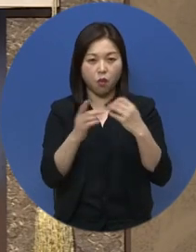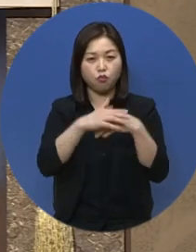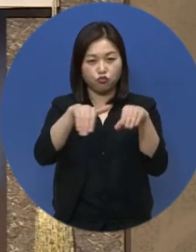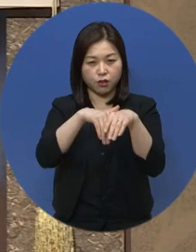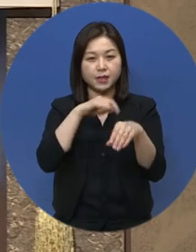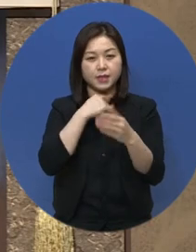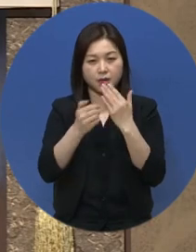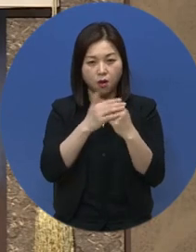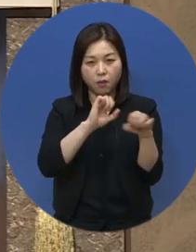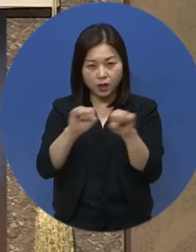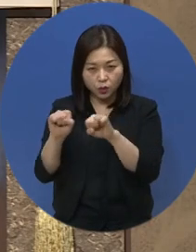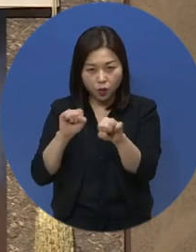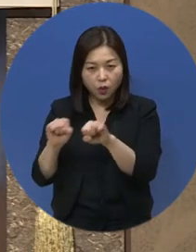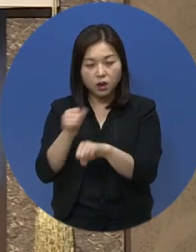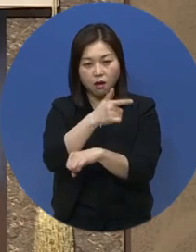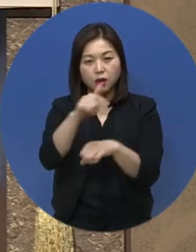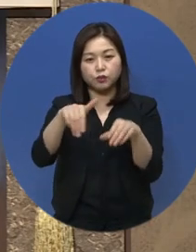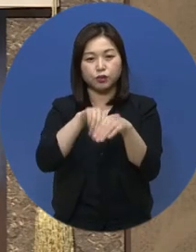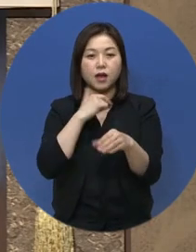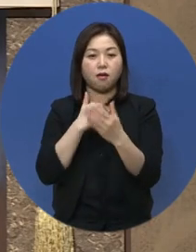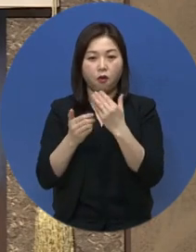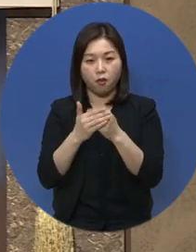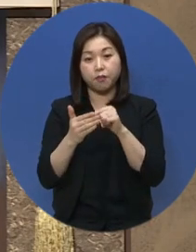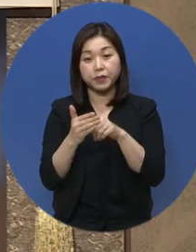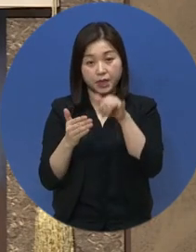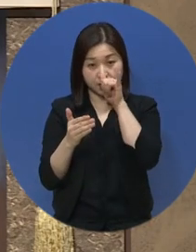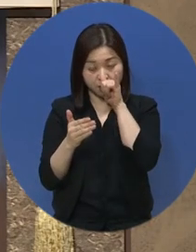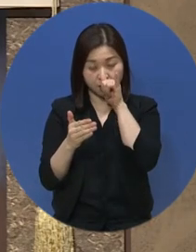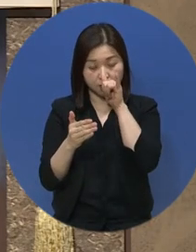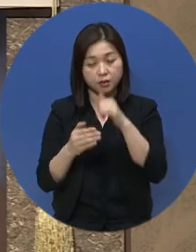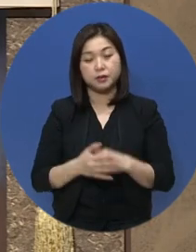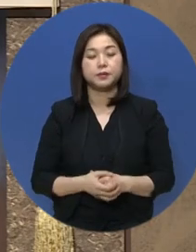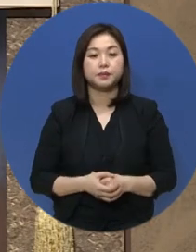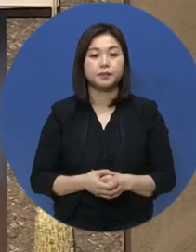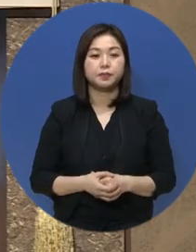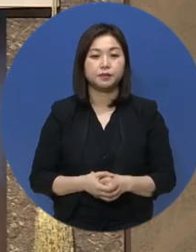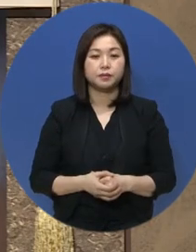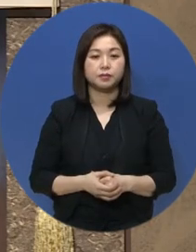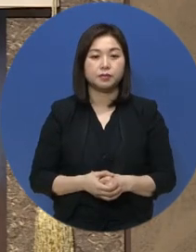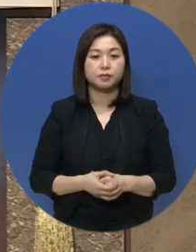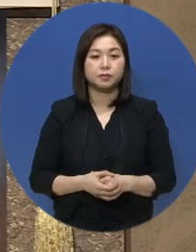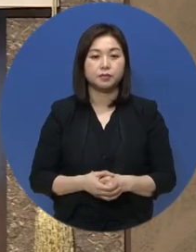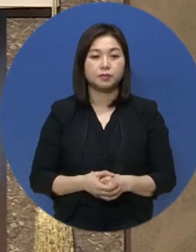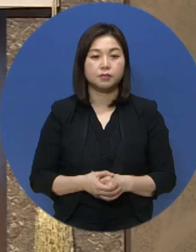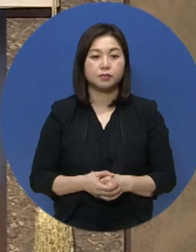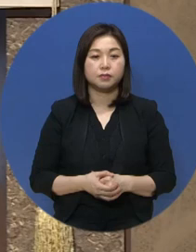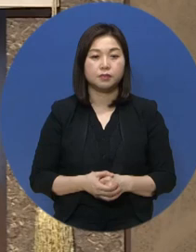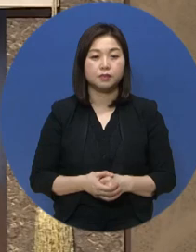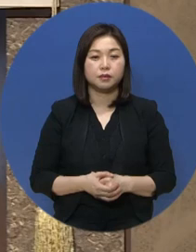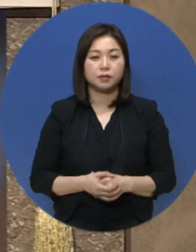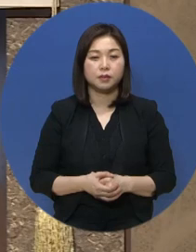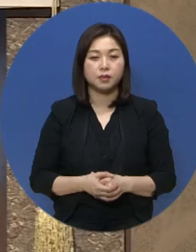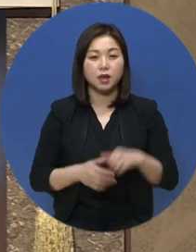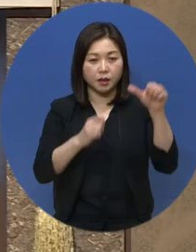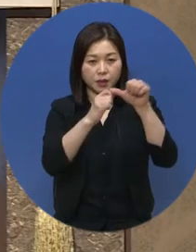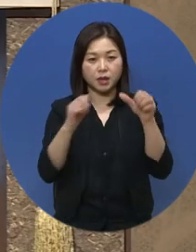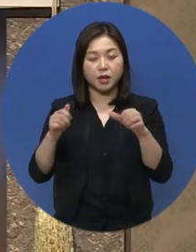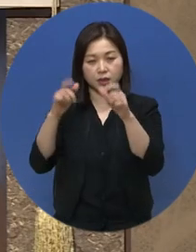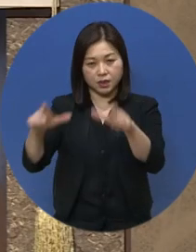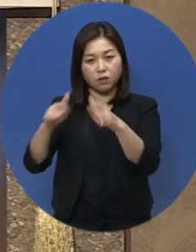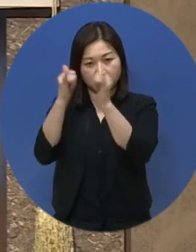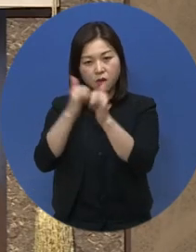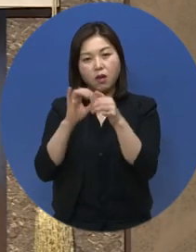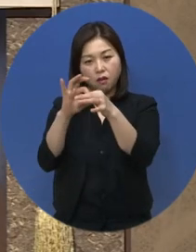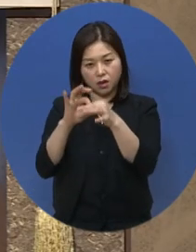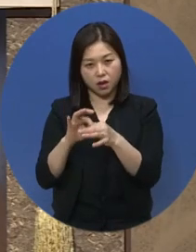체험활동이라든지 다양한 문화체험을 아이들이 하고 있는데 네. 그런 것들을 제공하고 있고요. 지역사회 연계라고 하면 이제